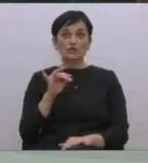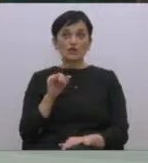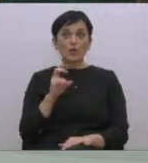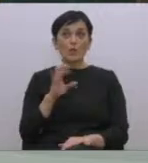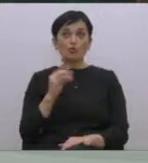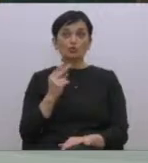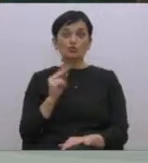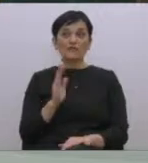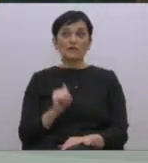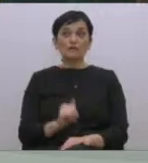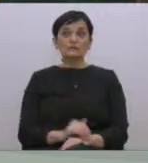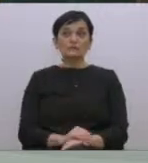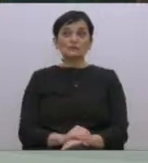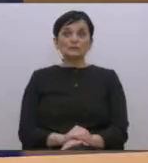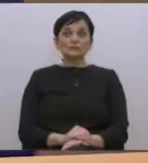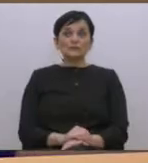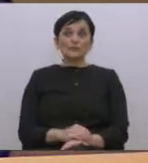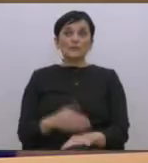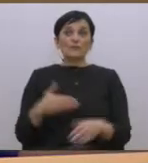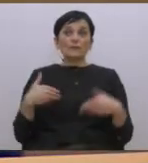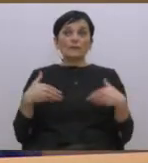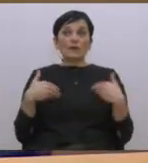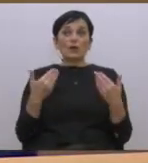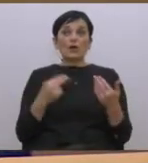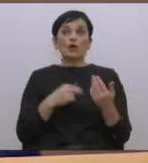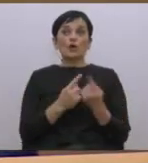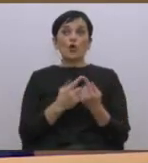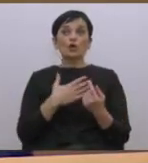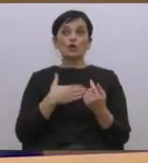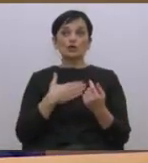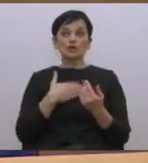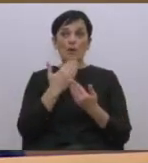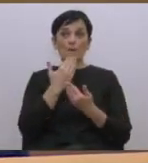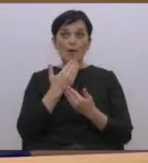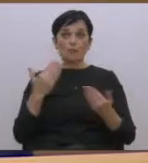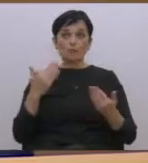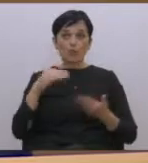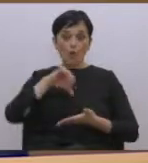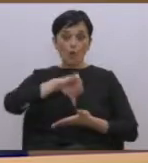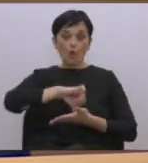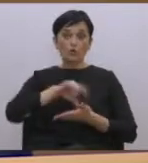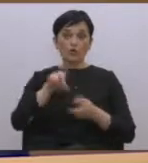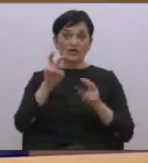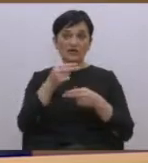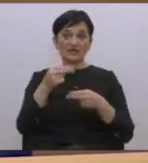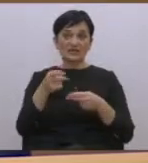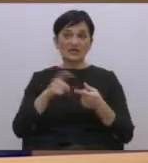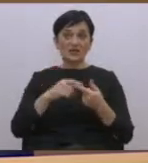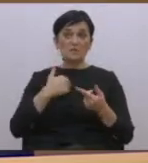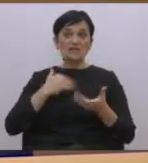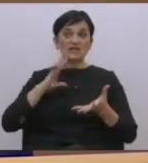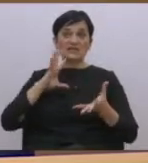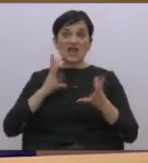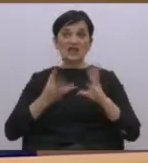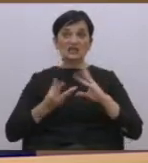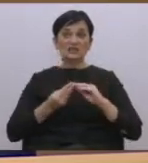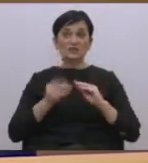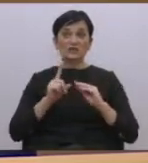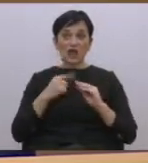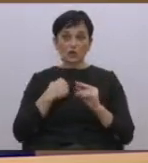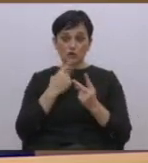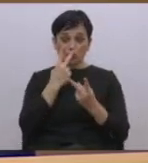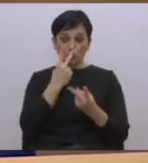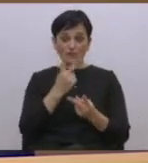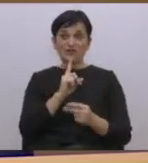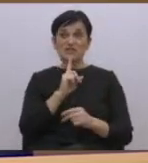Bogucio. Mogi să amăbit colegebo, ce în Bologamo Suari am tema standard ca și revit, mi-a șeva geamul, i-a sat sat ce nu urăbit, am